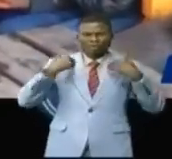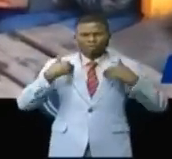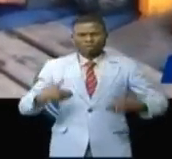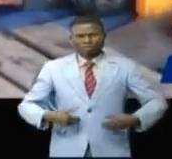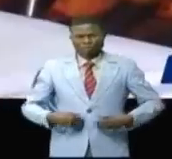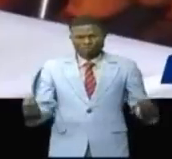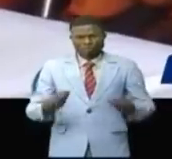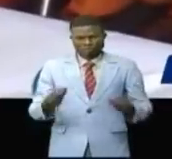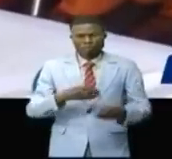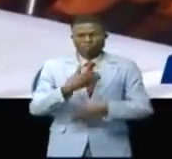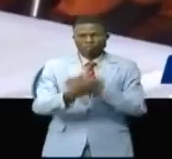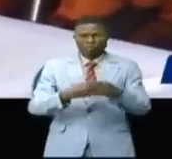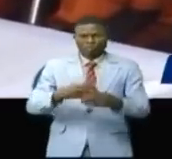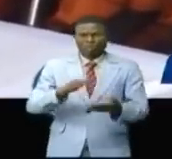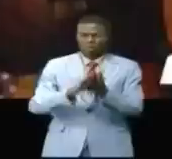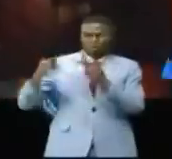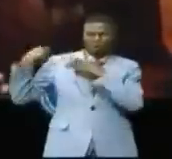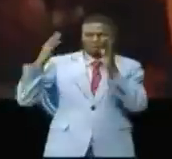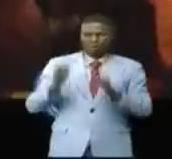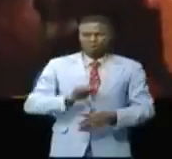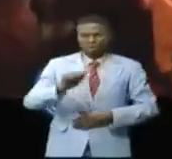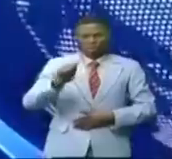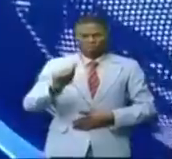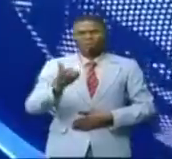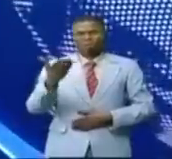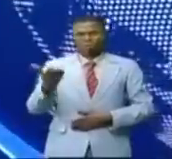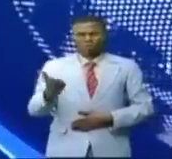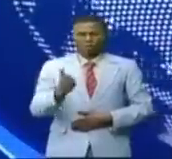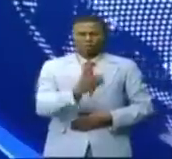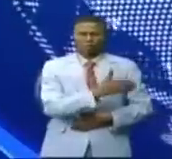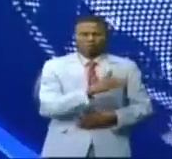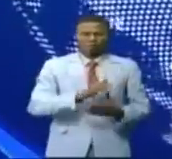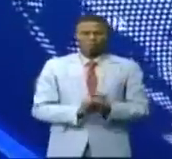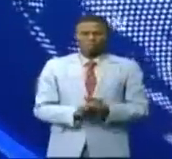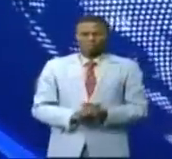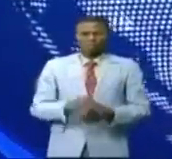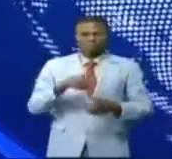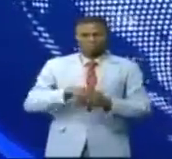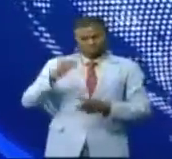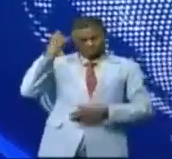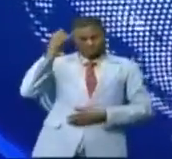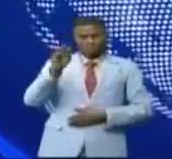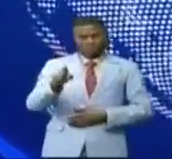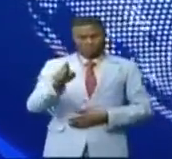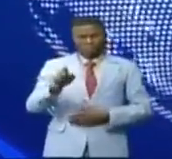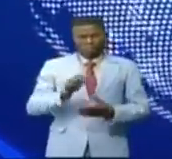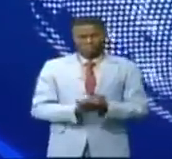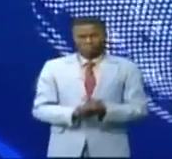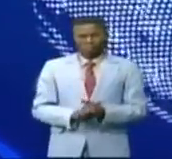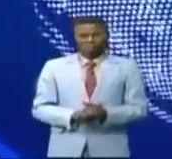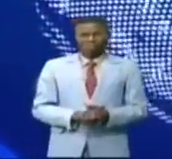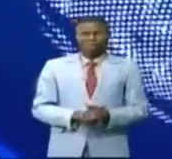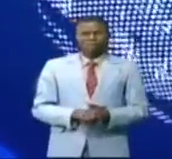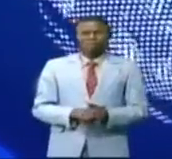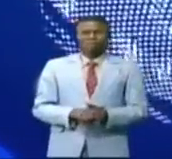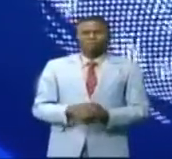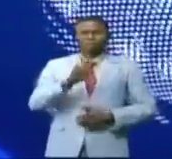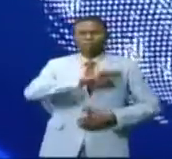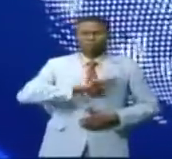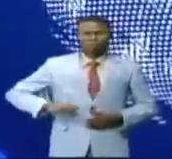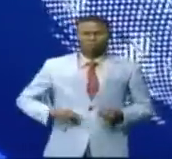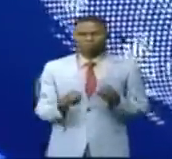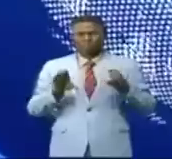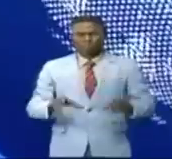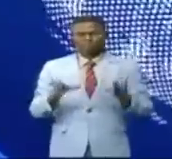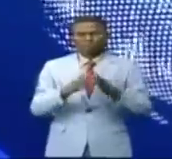d'assurer l'autonomisation de la femme sont toujours dans ces chapitres à des affaires sociales la rdc la côte